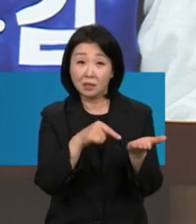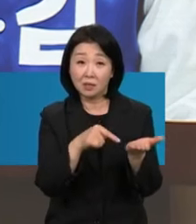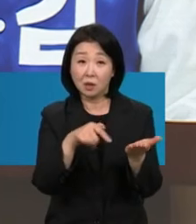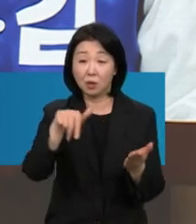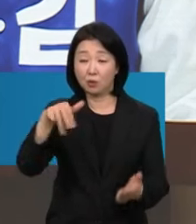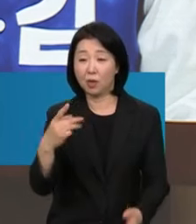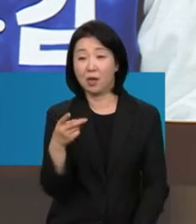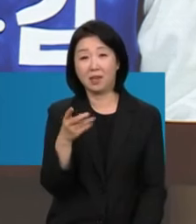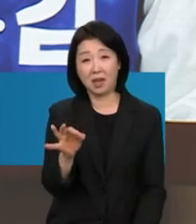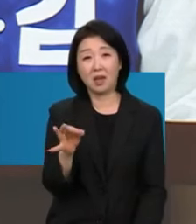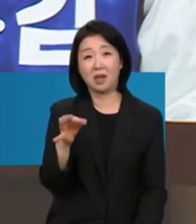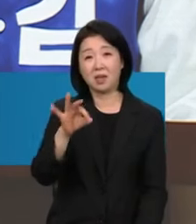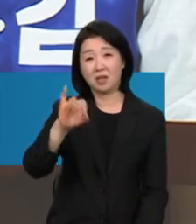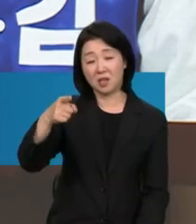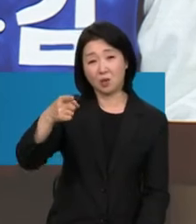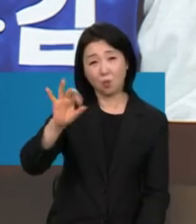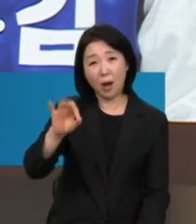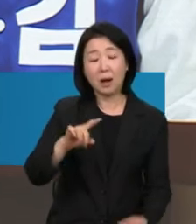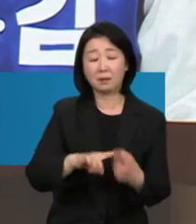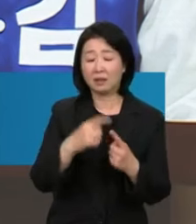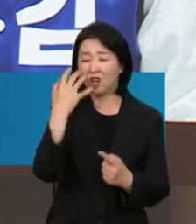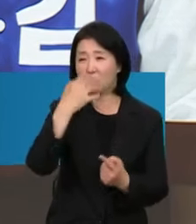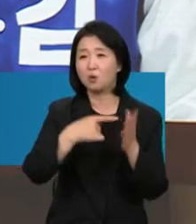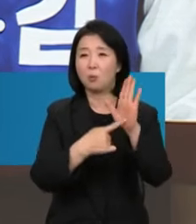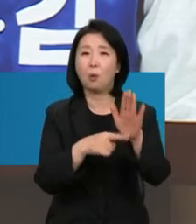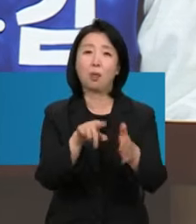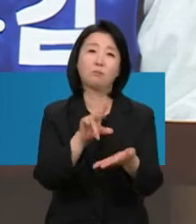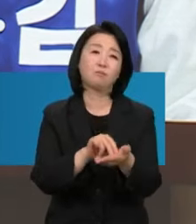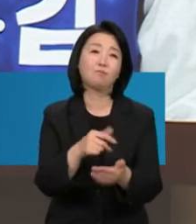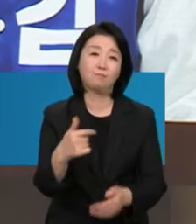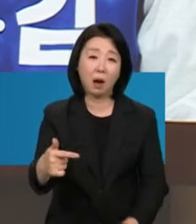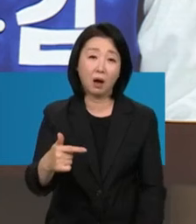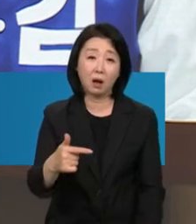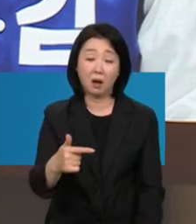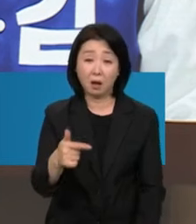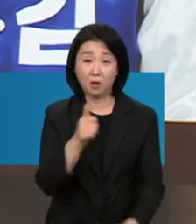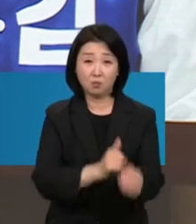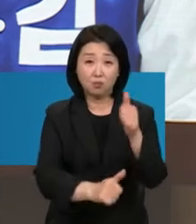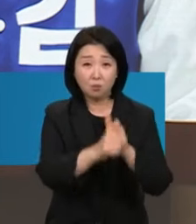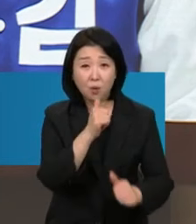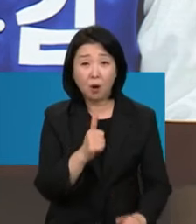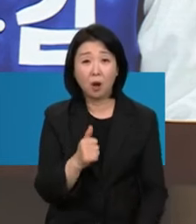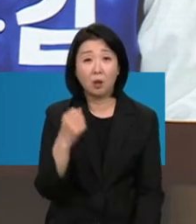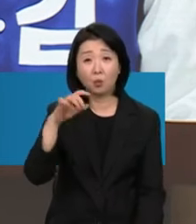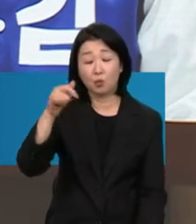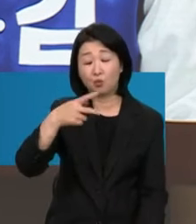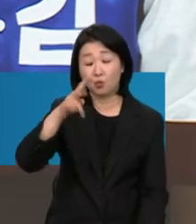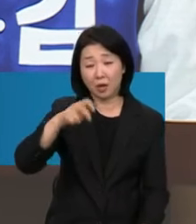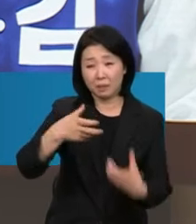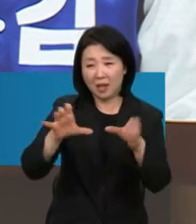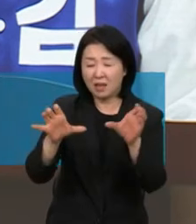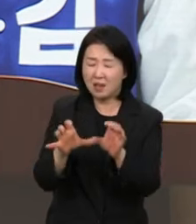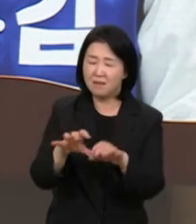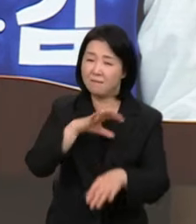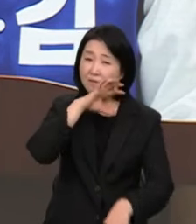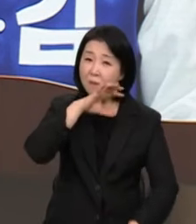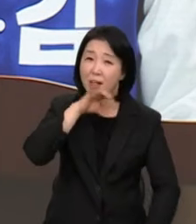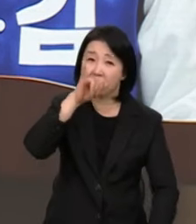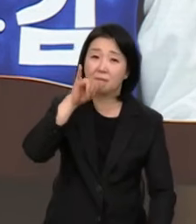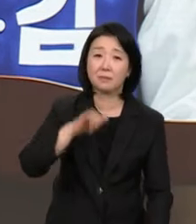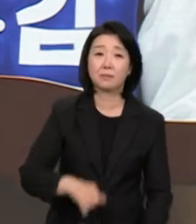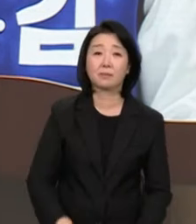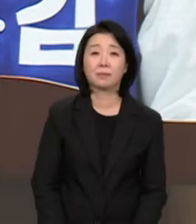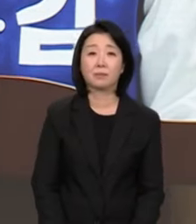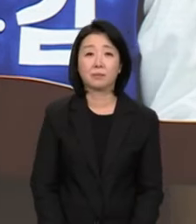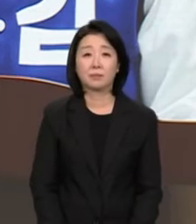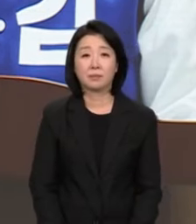퇴계 이황을 놓고 성적 표현을 한 게 문제가 됐는데 퇴계의 후손들과 유림단체들이 반발하고 나섰습니다. 하혜빈